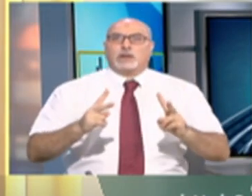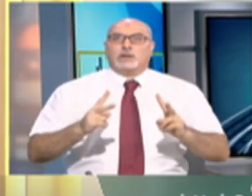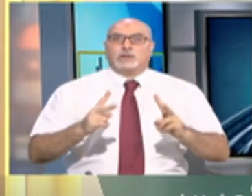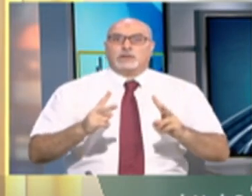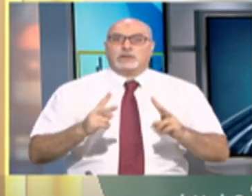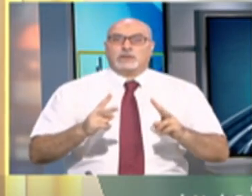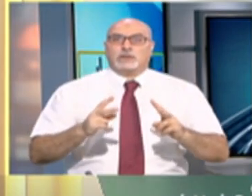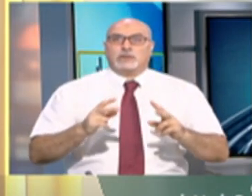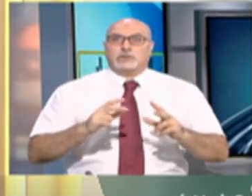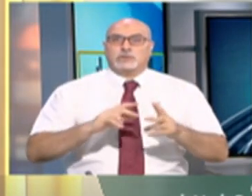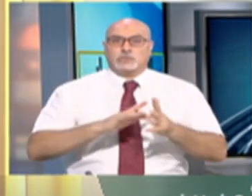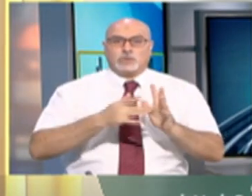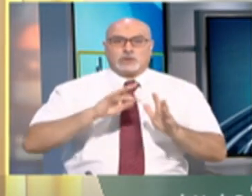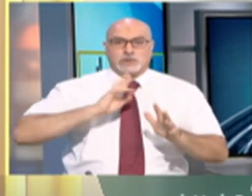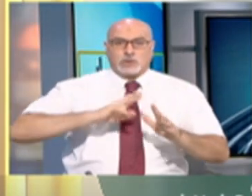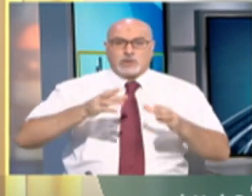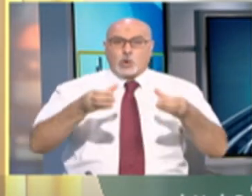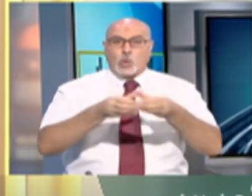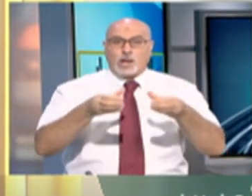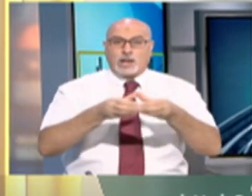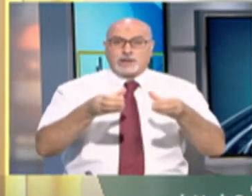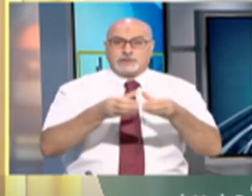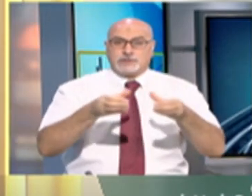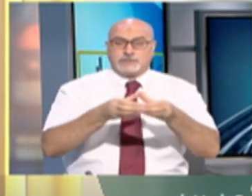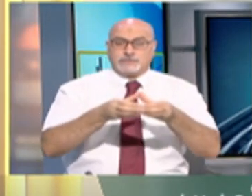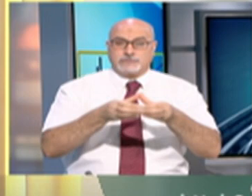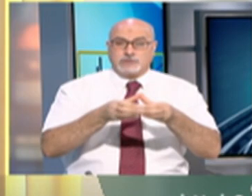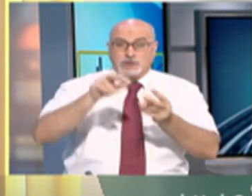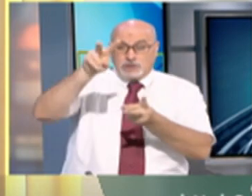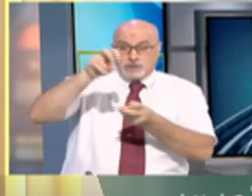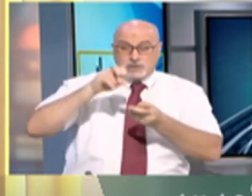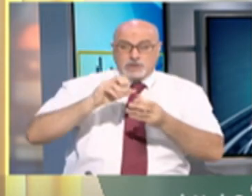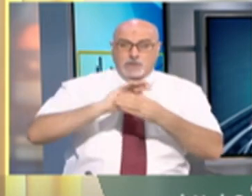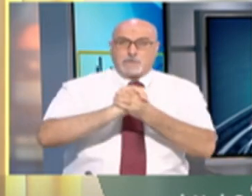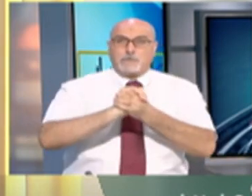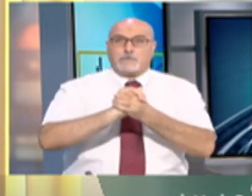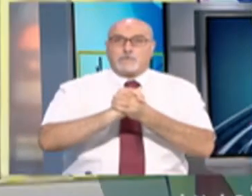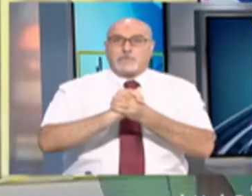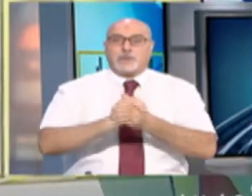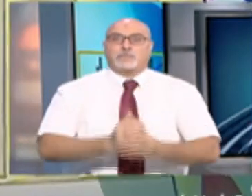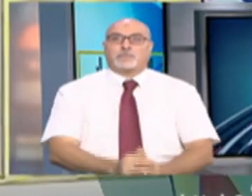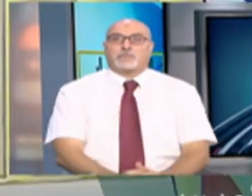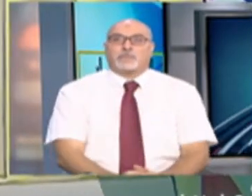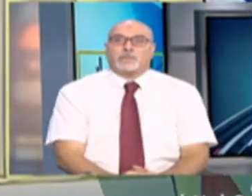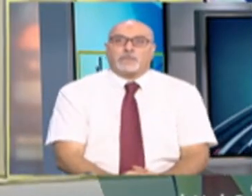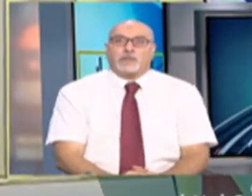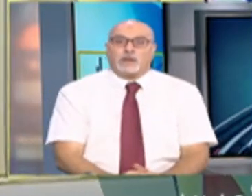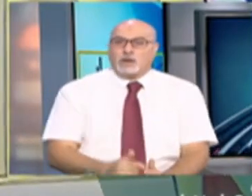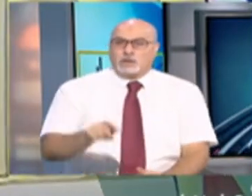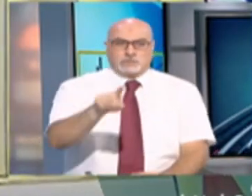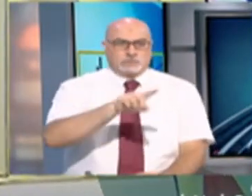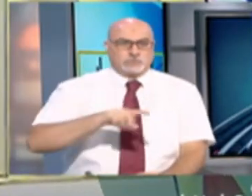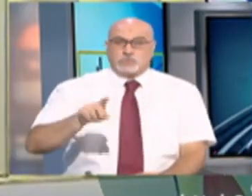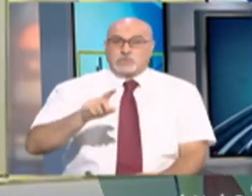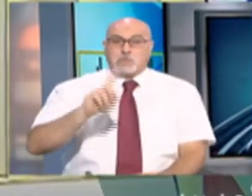أمننا الجماعي انطلاقا من استقرار وازدهار كل منا. لا أحد منا في